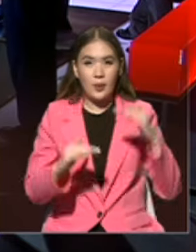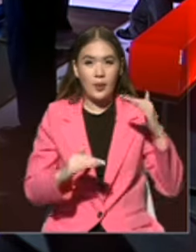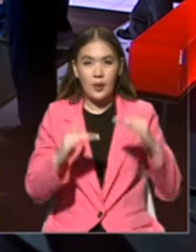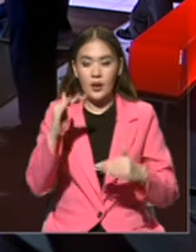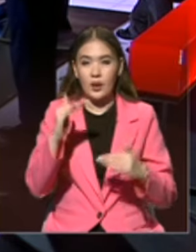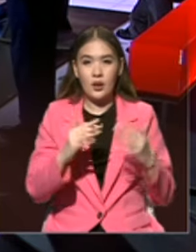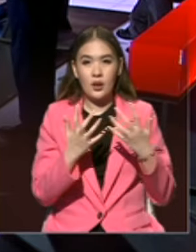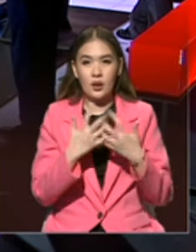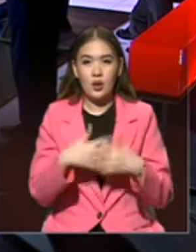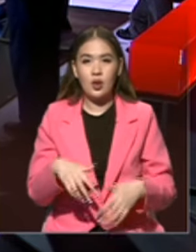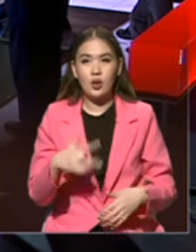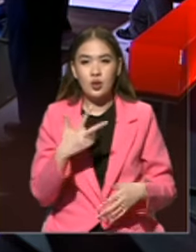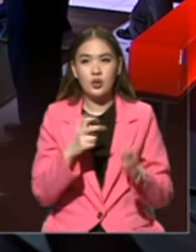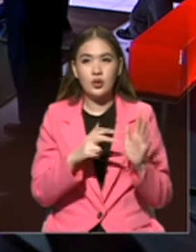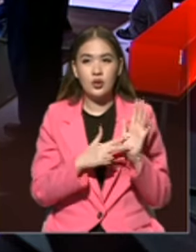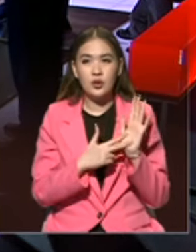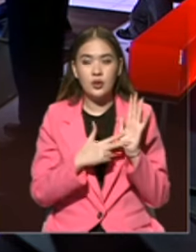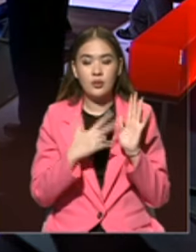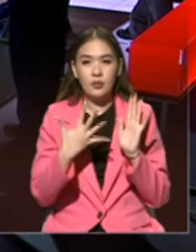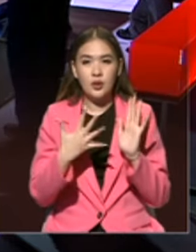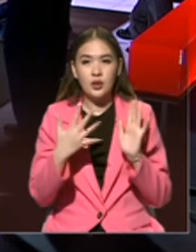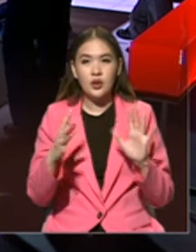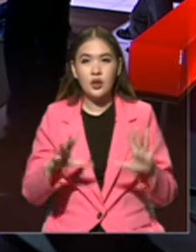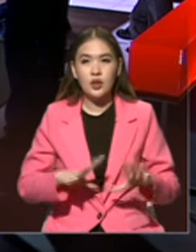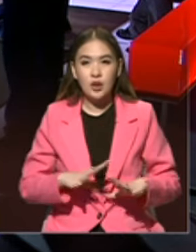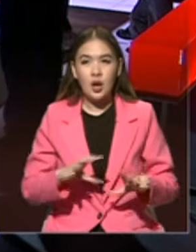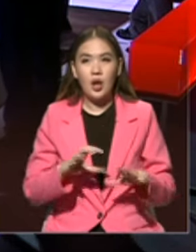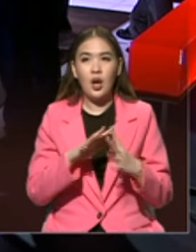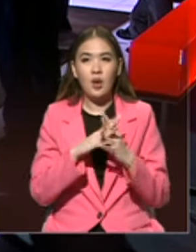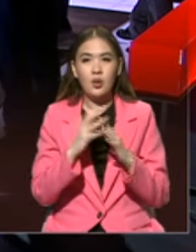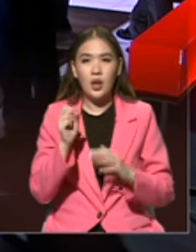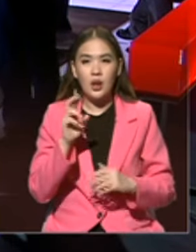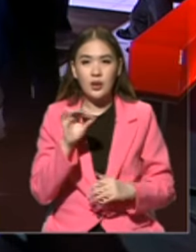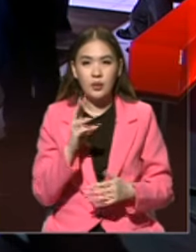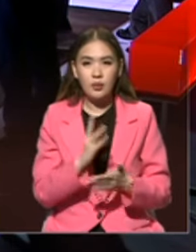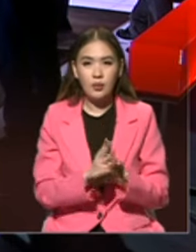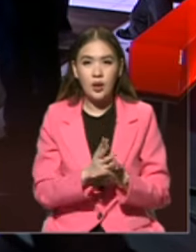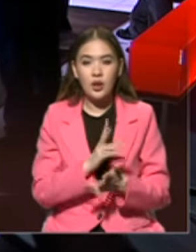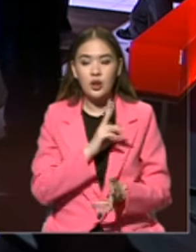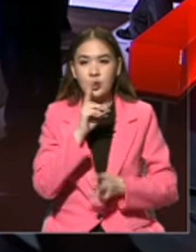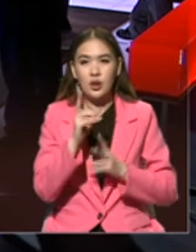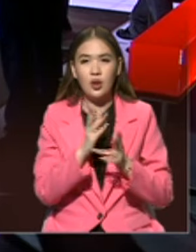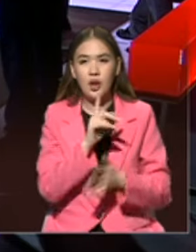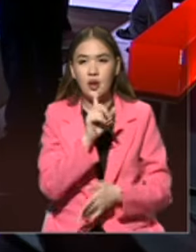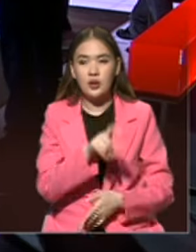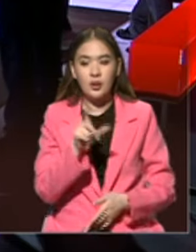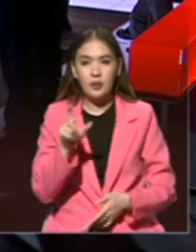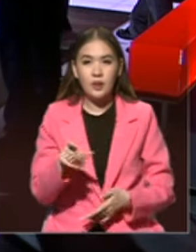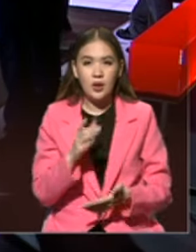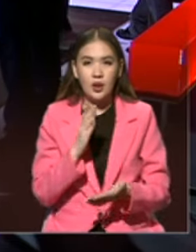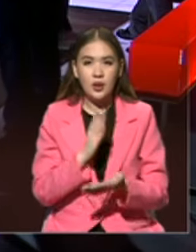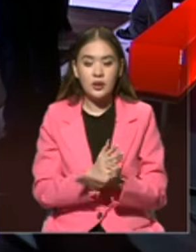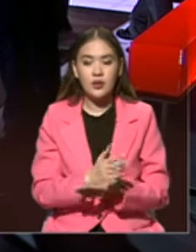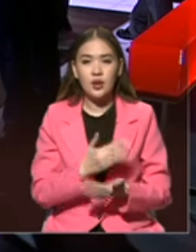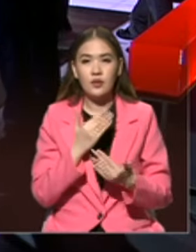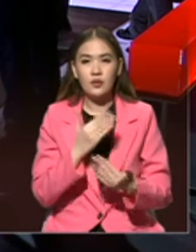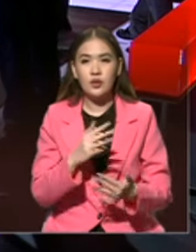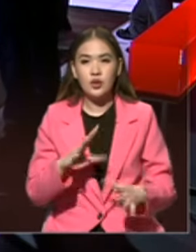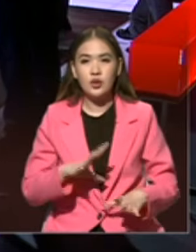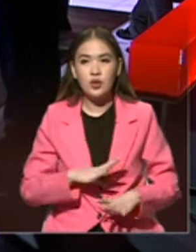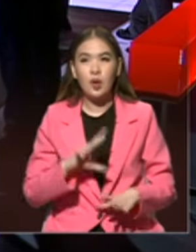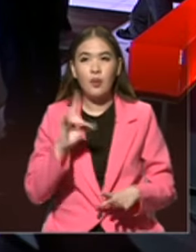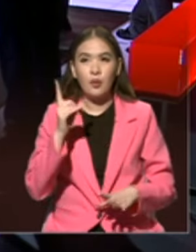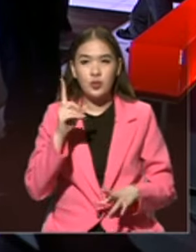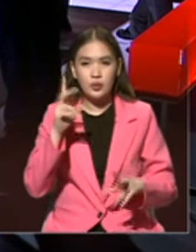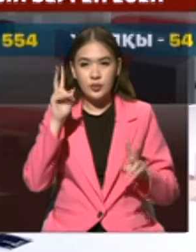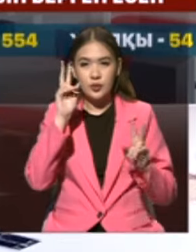айырмашылық. Сонда 385 жылқы жаңағы ауыл әкімі бар, шаруалар бар, шағымданып отырған. Солардың мысалға жылқылары неге ескерусіз